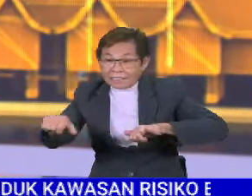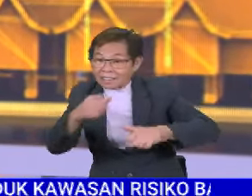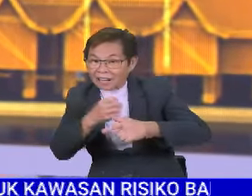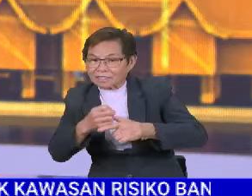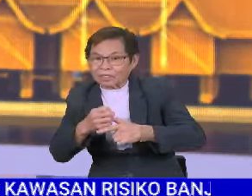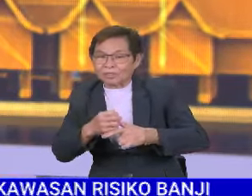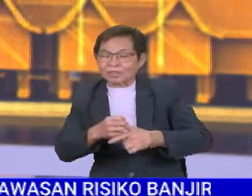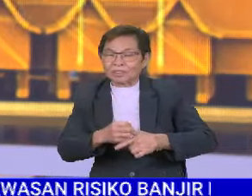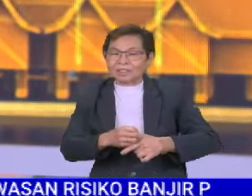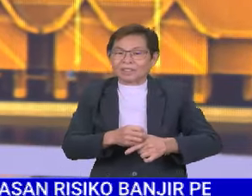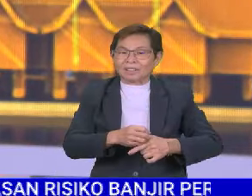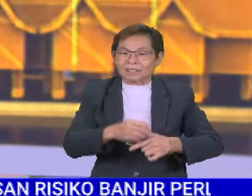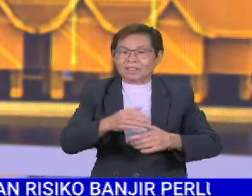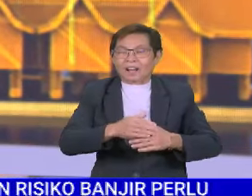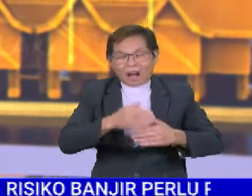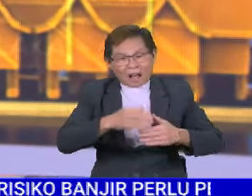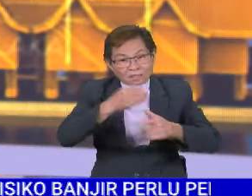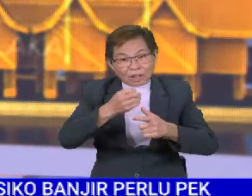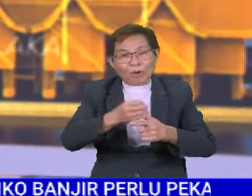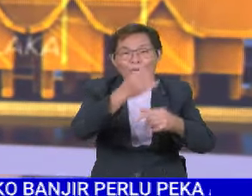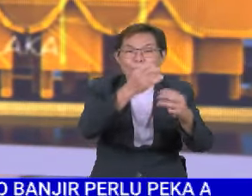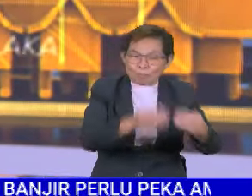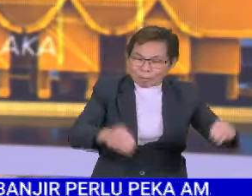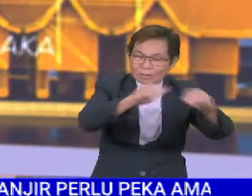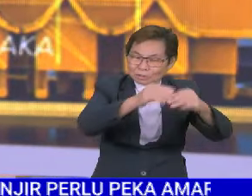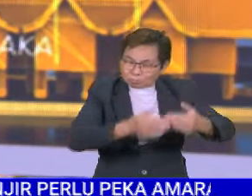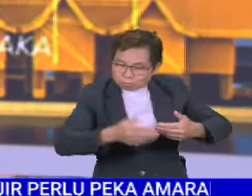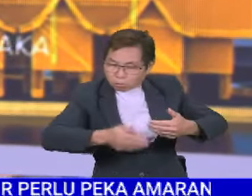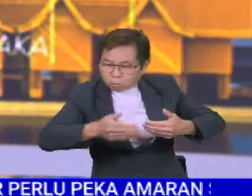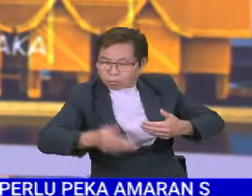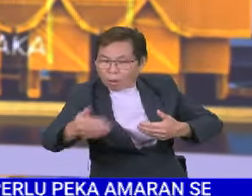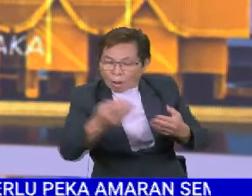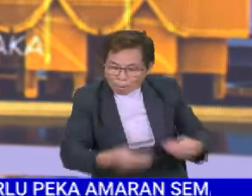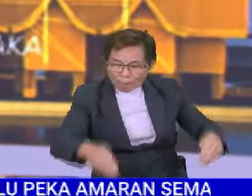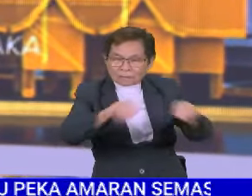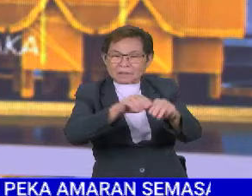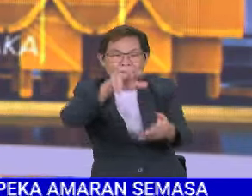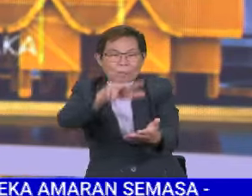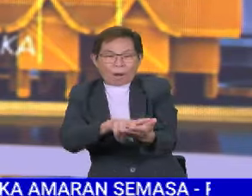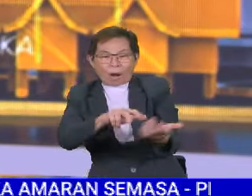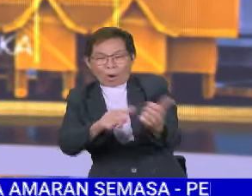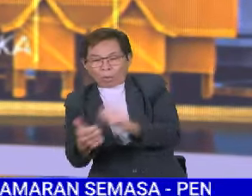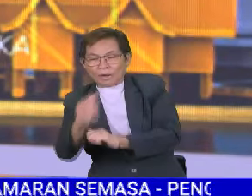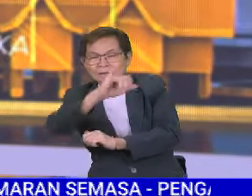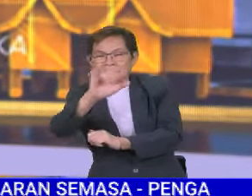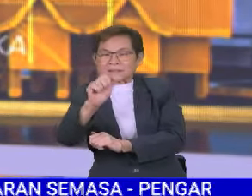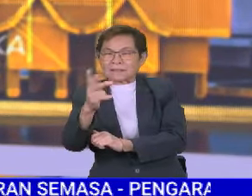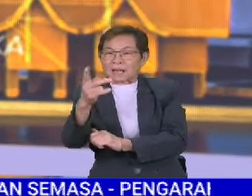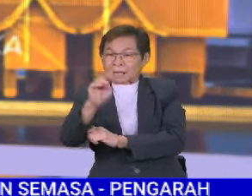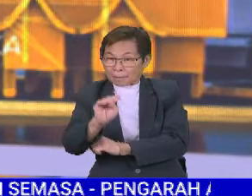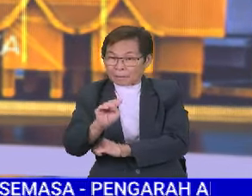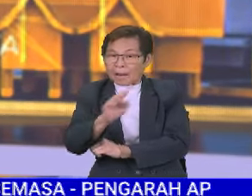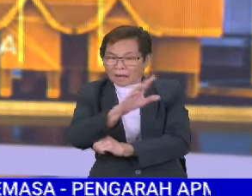atau perjalanan institusi masjid tersebut. Namun, hanya masjid yang ditetapkan oleh Jabatan Kemajuan Islam Malaysia